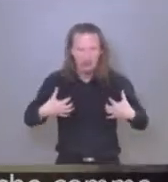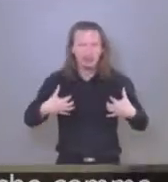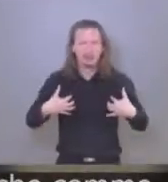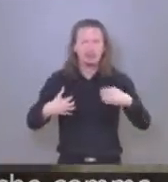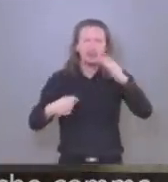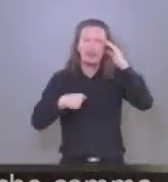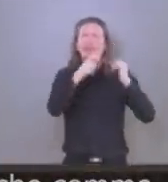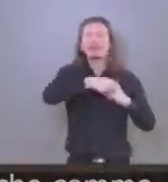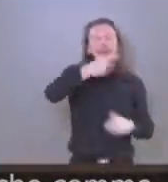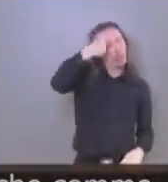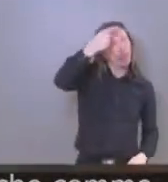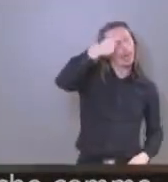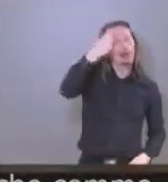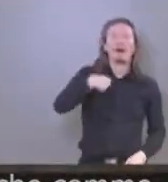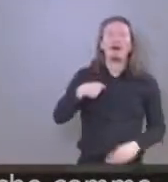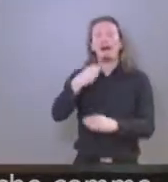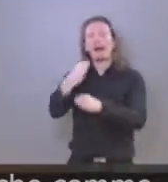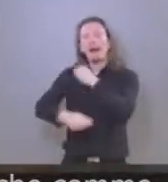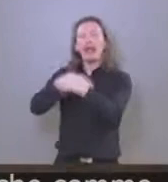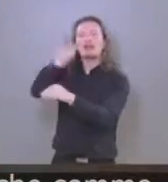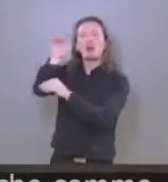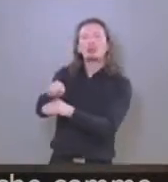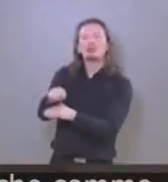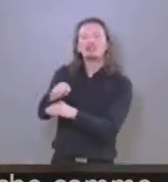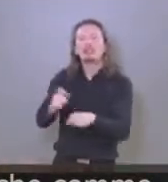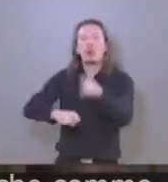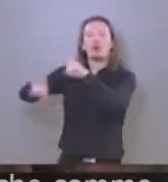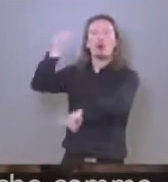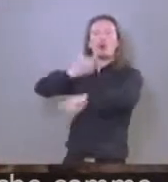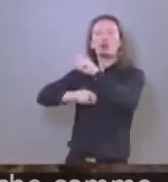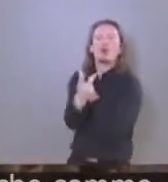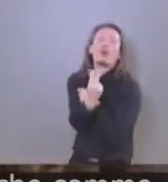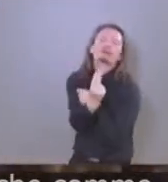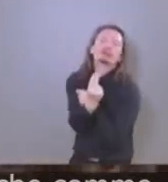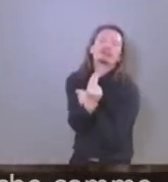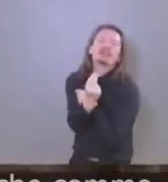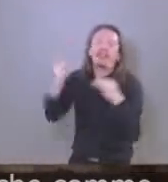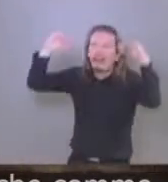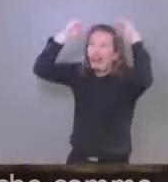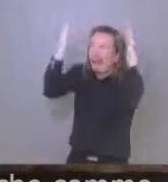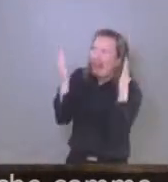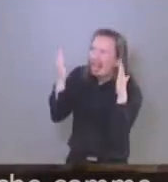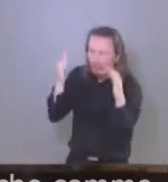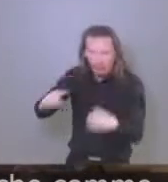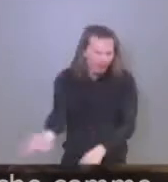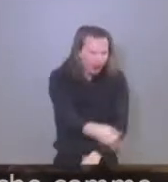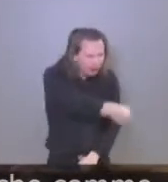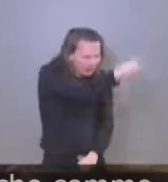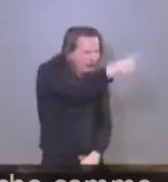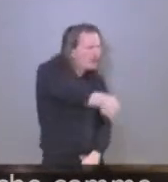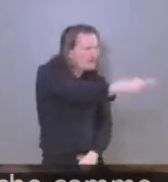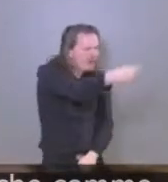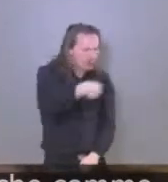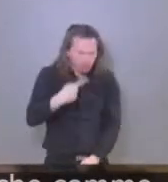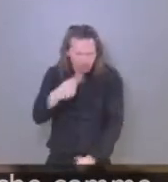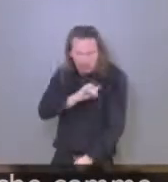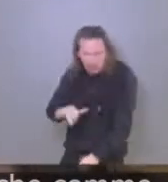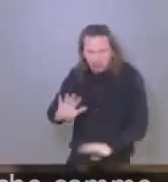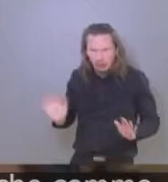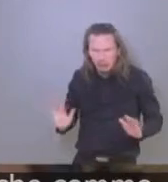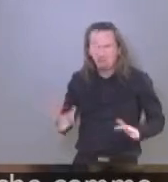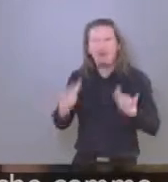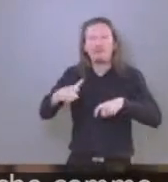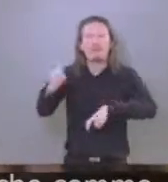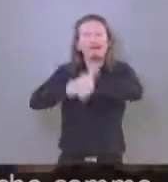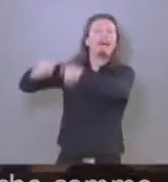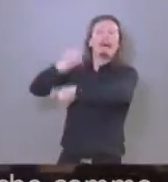pour dire « Ah, l'écologie, c'est le retour de la bougie aux cavernes. » Vas-y, toi, dans la caverne. Mais pas nous. Nous, on n'a jamais dit qu'on voulait retourner dans